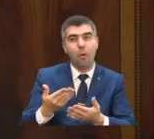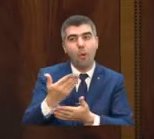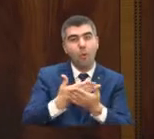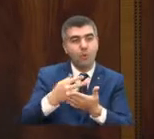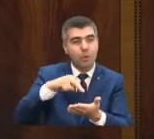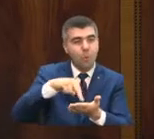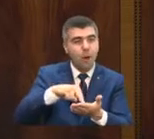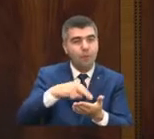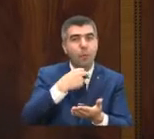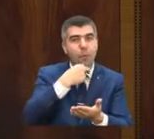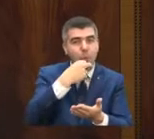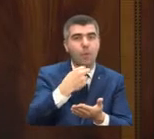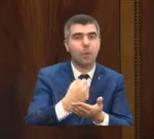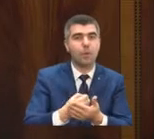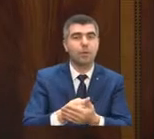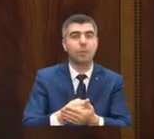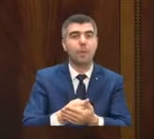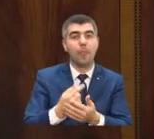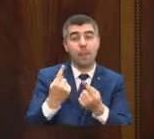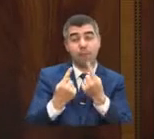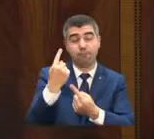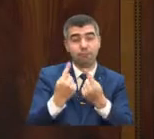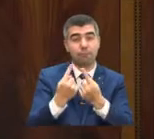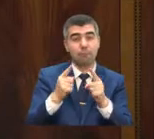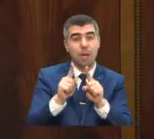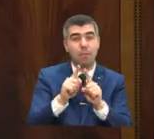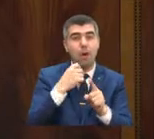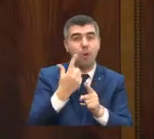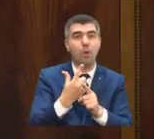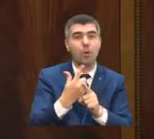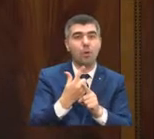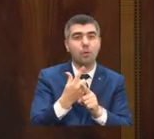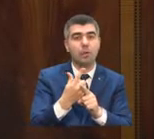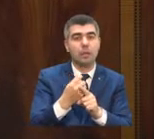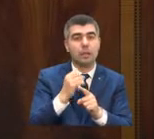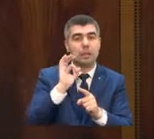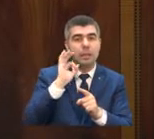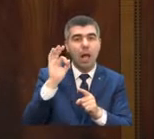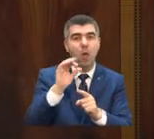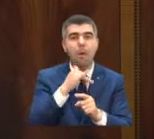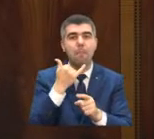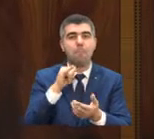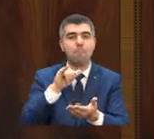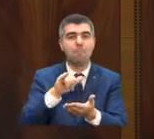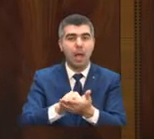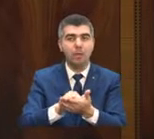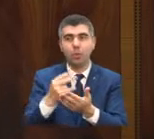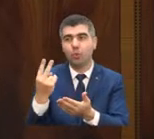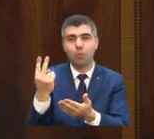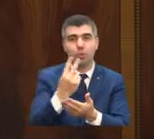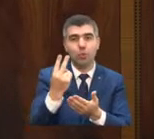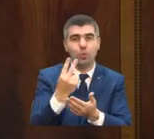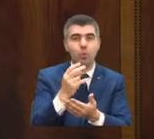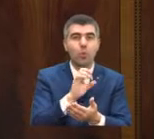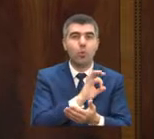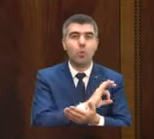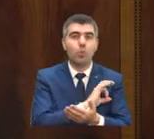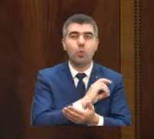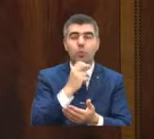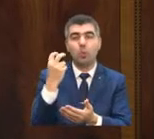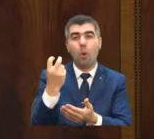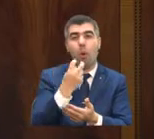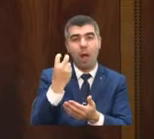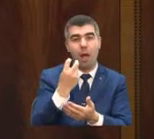الوطني ملابسة هذه الجريمة البشعة، مع الحرص على التقيد التام والاحترام